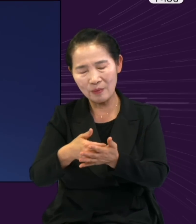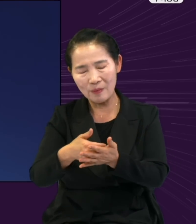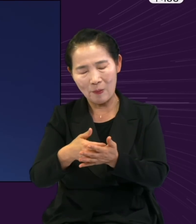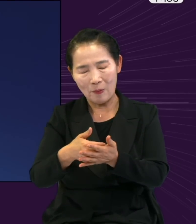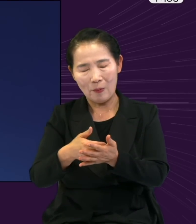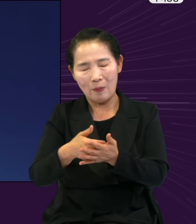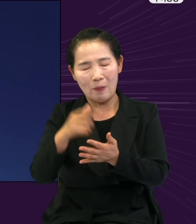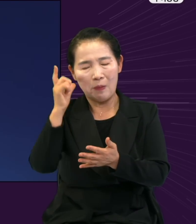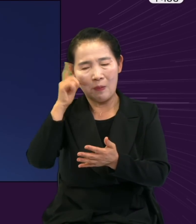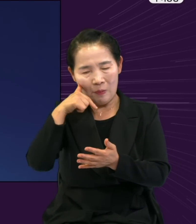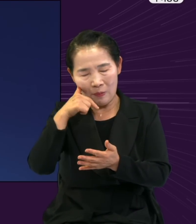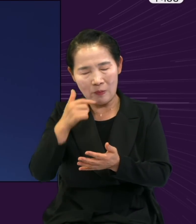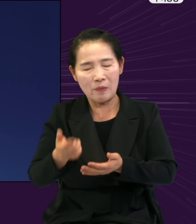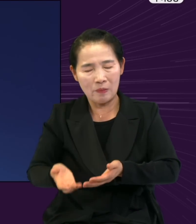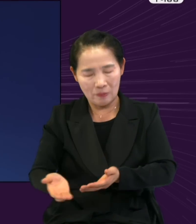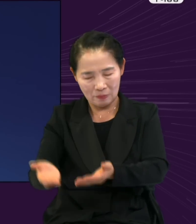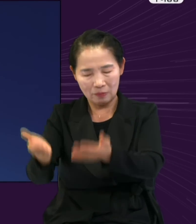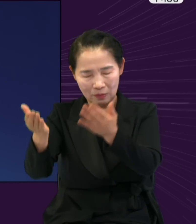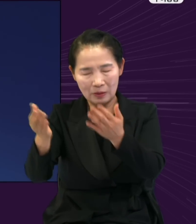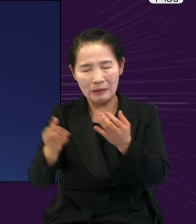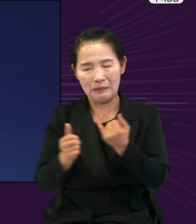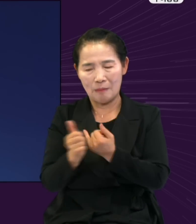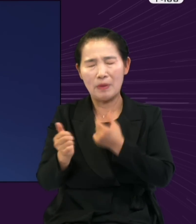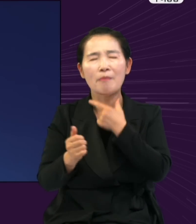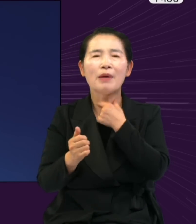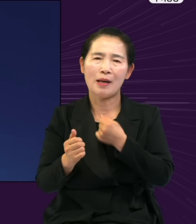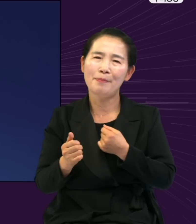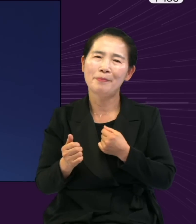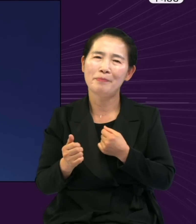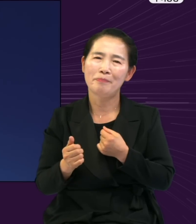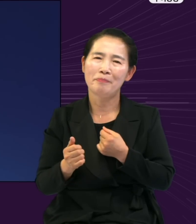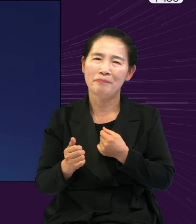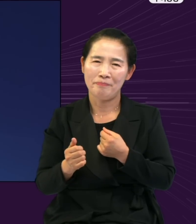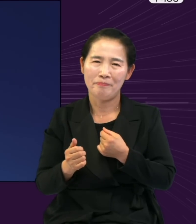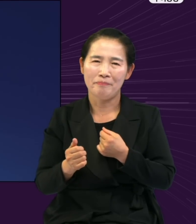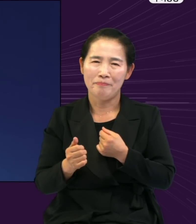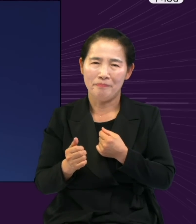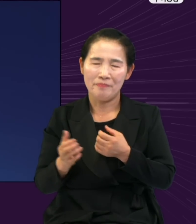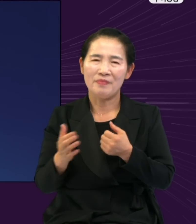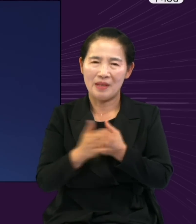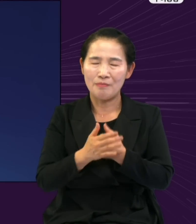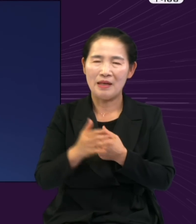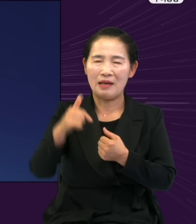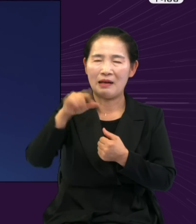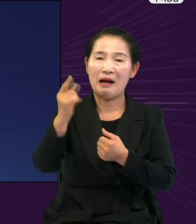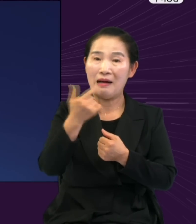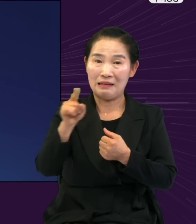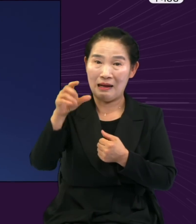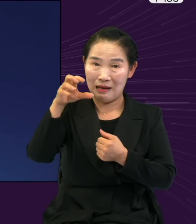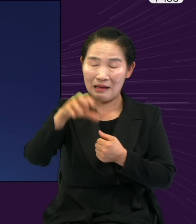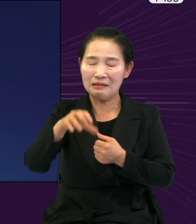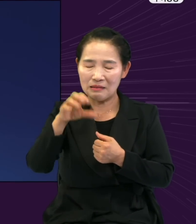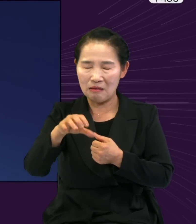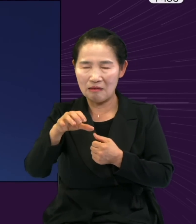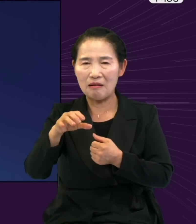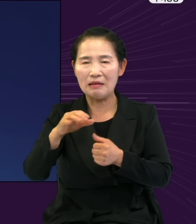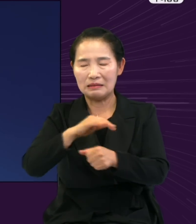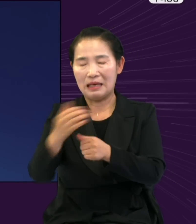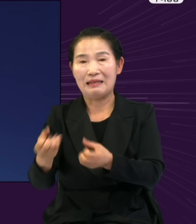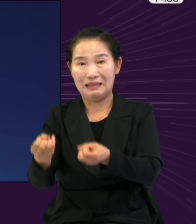하나님께서 들어주신 거라고 가나에서 장례식에 참석하러 오신 선교사님께서 하나님께 물었을